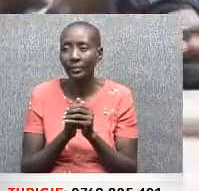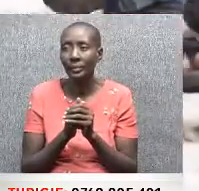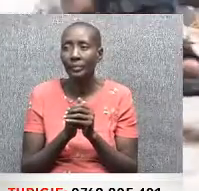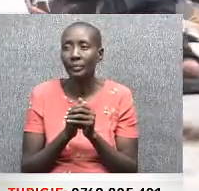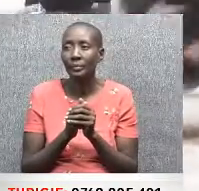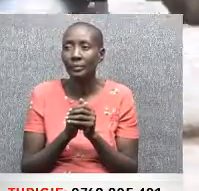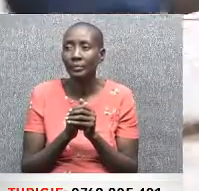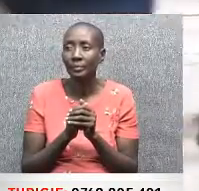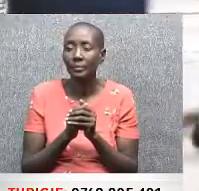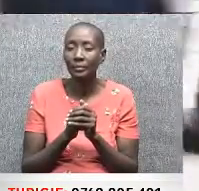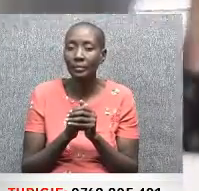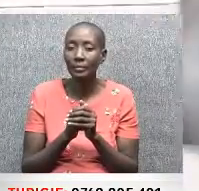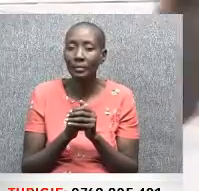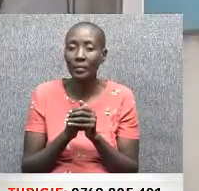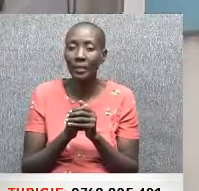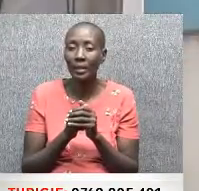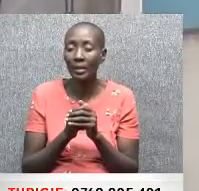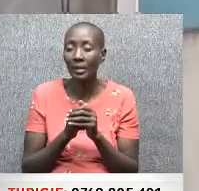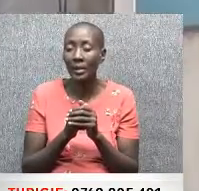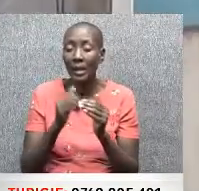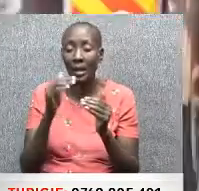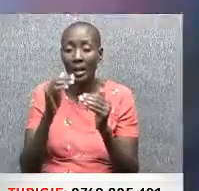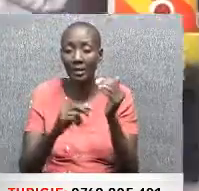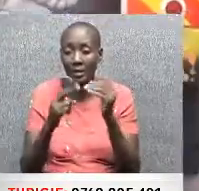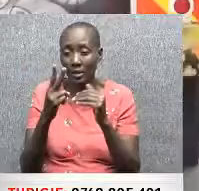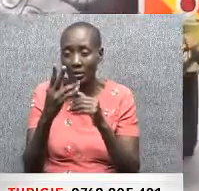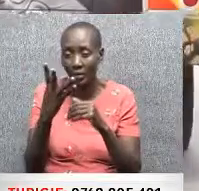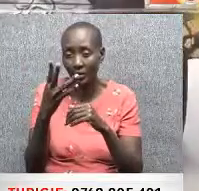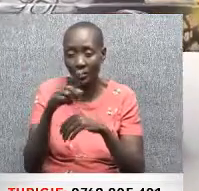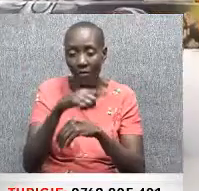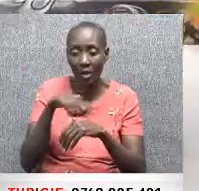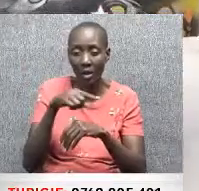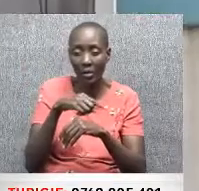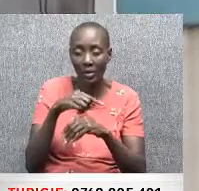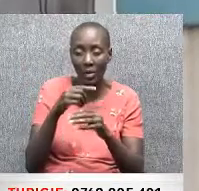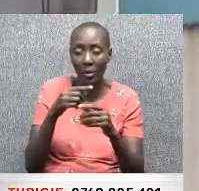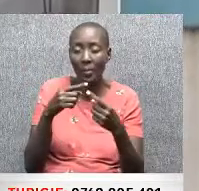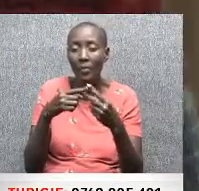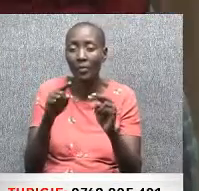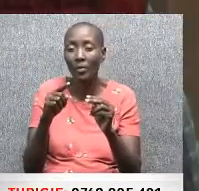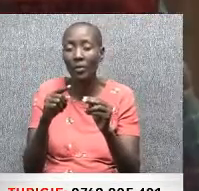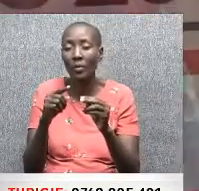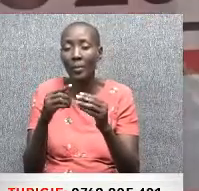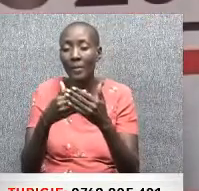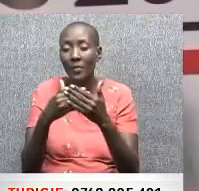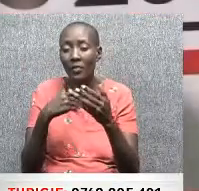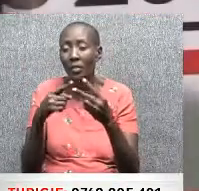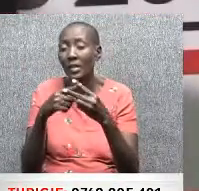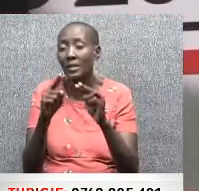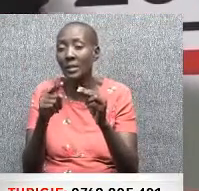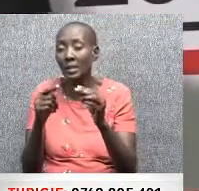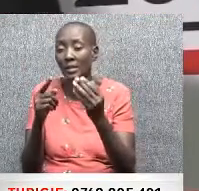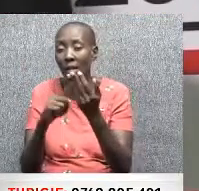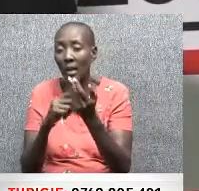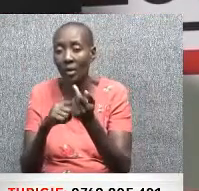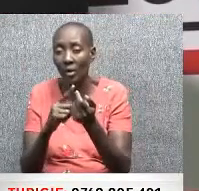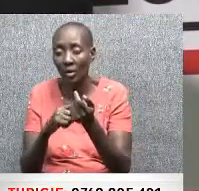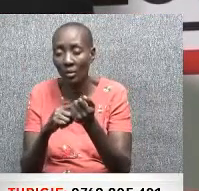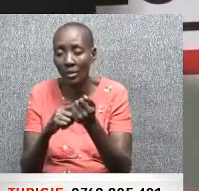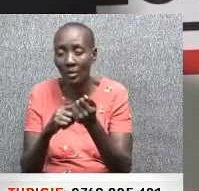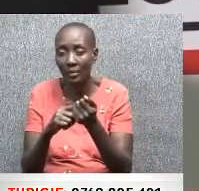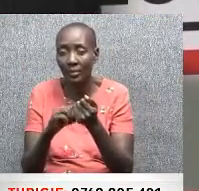Huku zikiwa zimebakia chini ya saa 24 kabla ya shughuli ya kuhesabu watu kuanza rasmi, msemaji wa serikali ameomba Wakenya kushirikiana